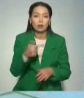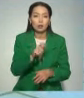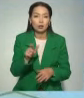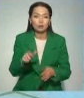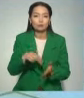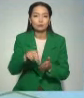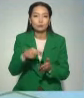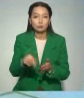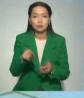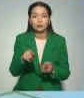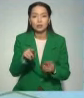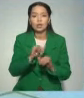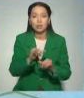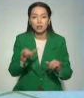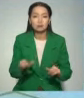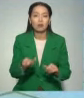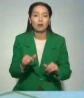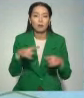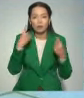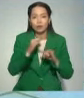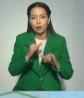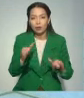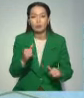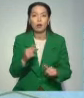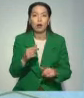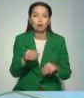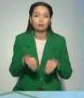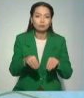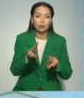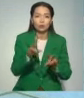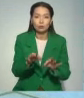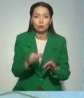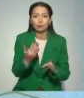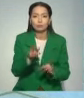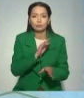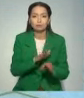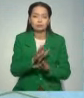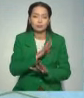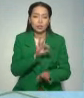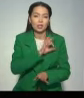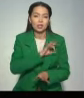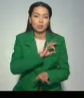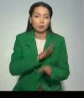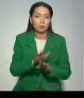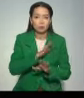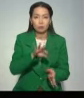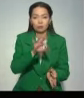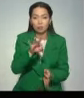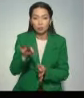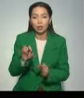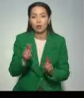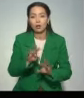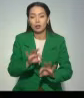якобы для развития фермерства и агробизнеса Однако наделы простаивали или использовались не по назначению как рассказали в комиссии